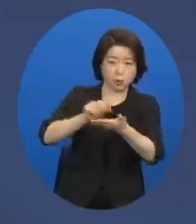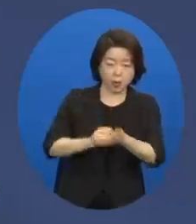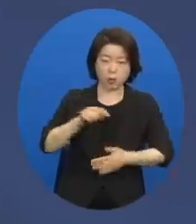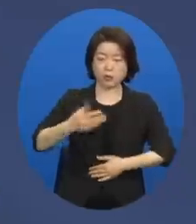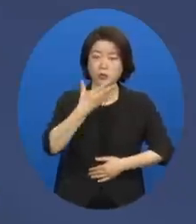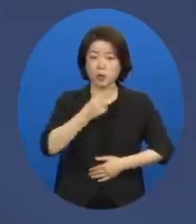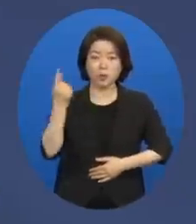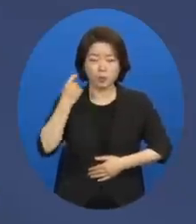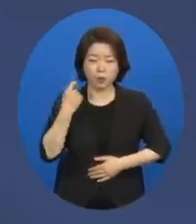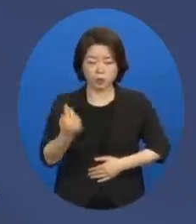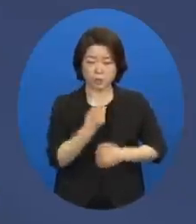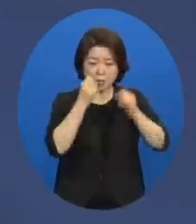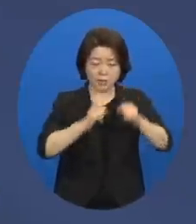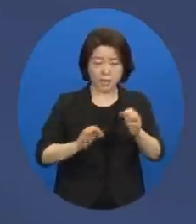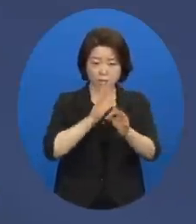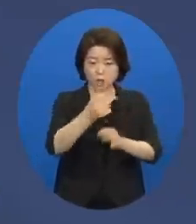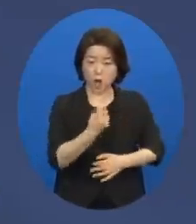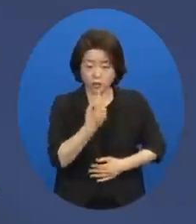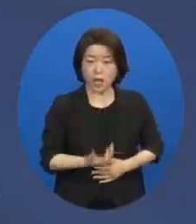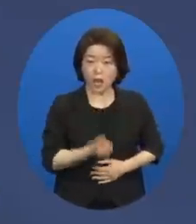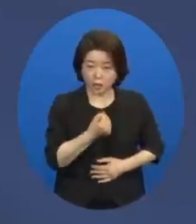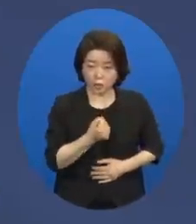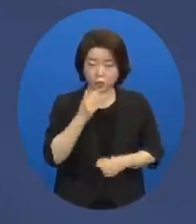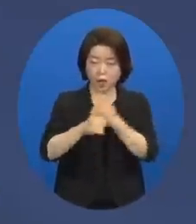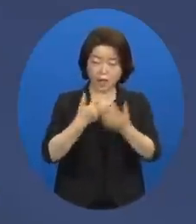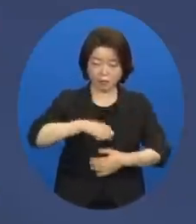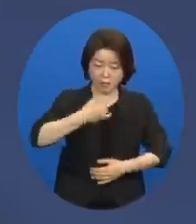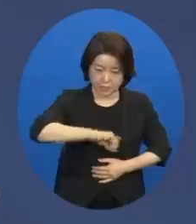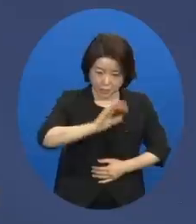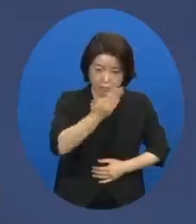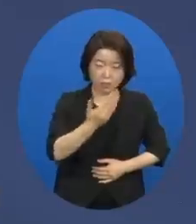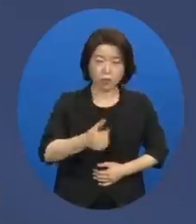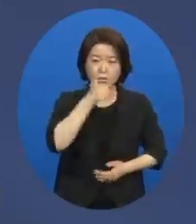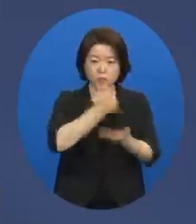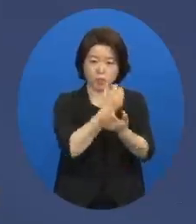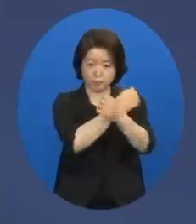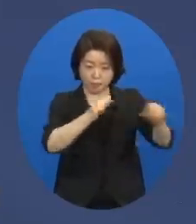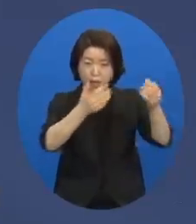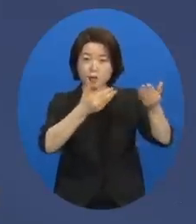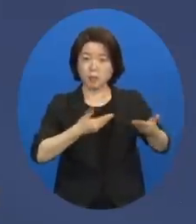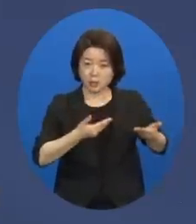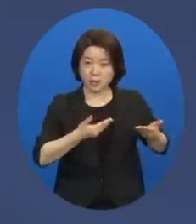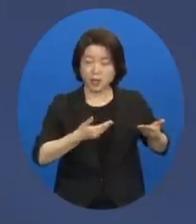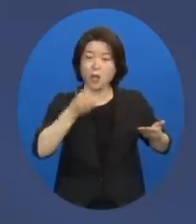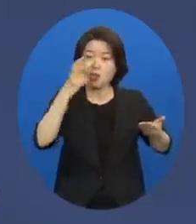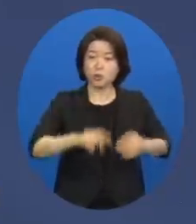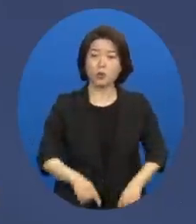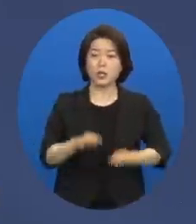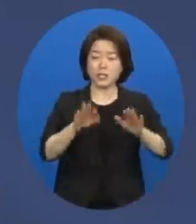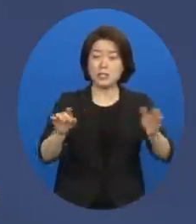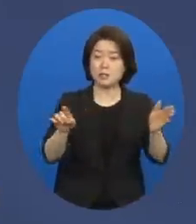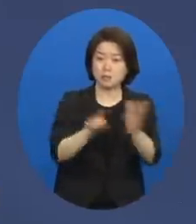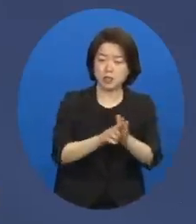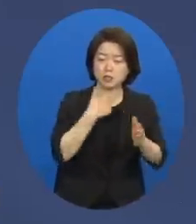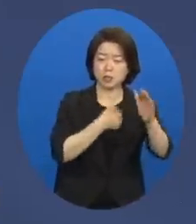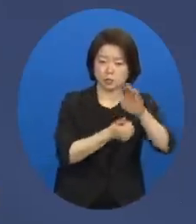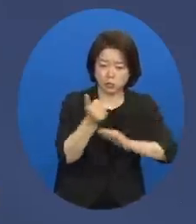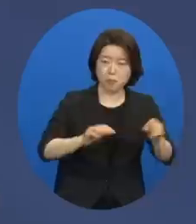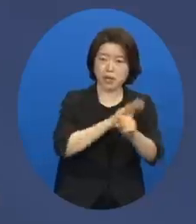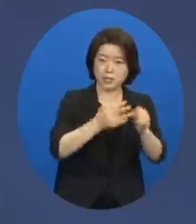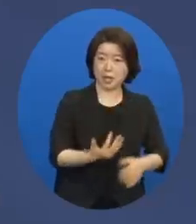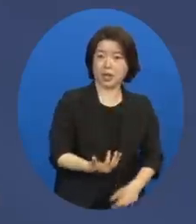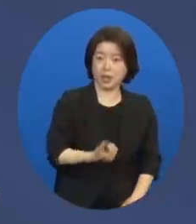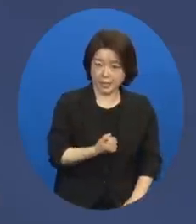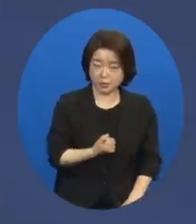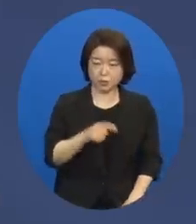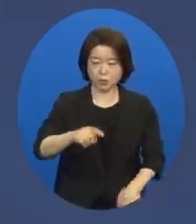때문에 살았고 영생 얻었고 하나님의 자녀가 됐고 죄사함 받았고 그리고 이 믿음과 소망과 사랑 가지고